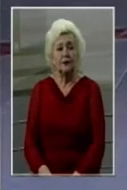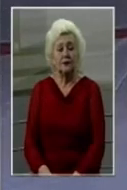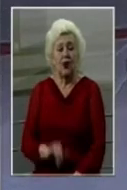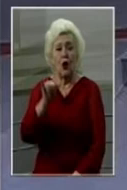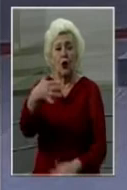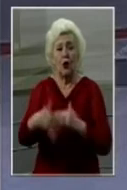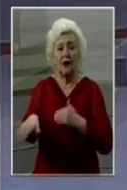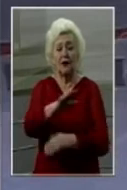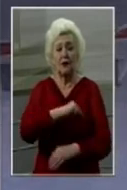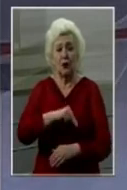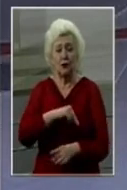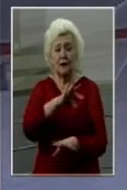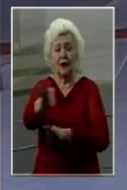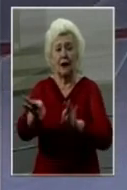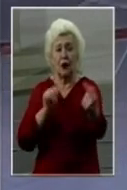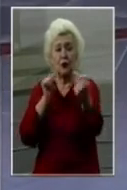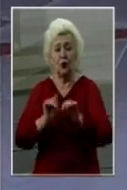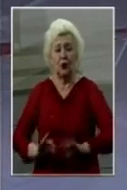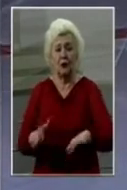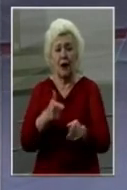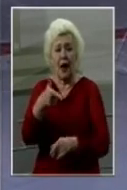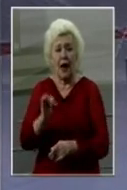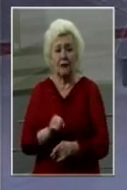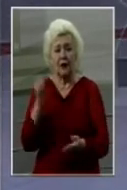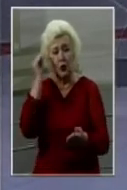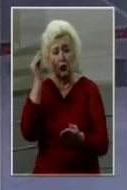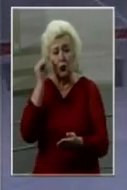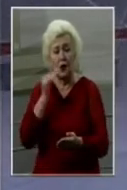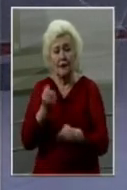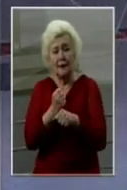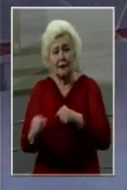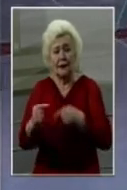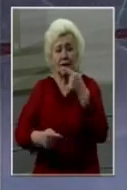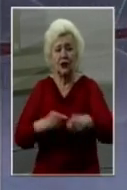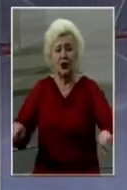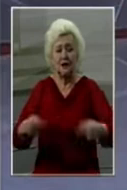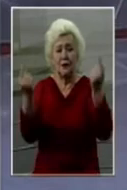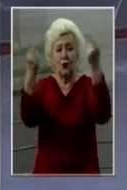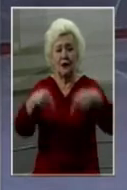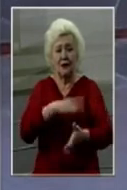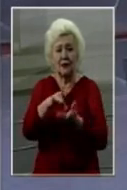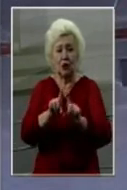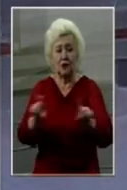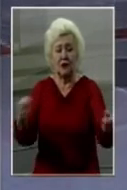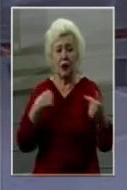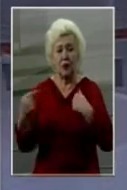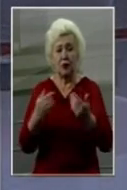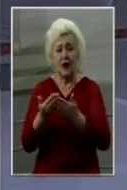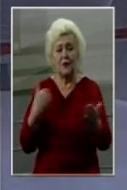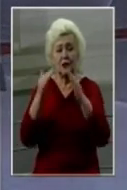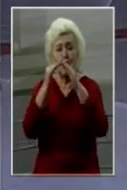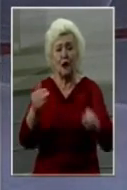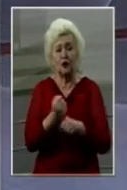У Херсоні працює проект протидії гендерно зумовленому насильству через створення кризового центру для постраждалих від